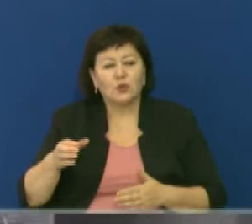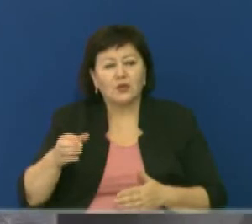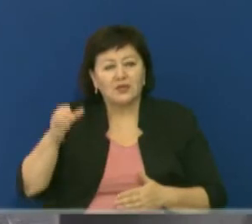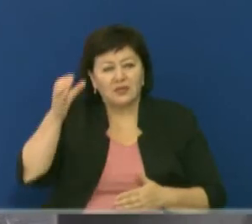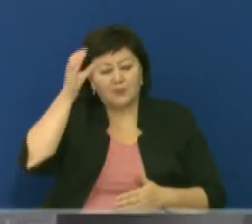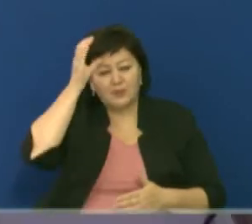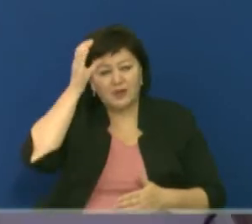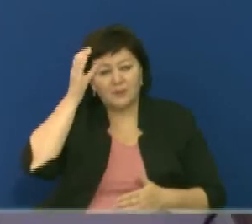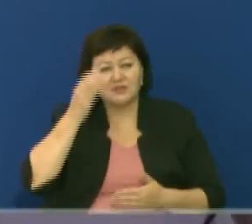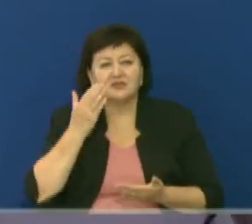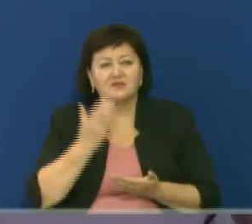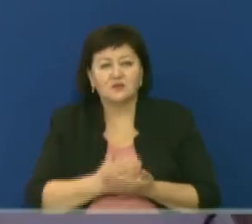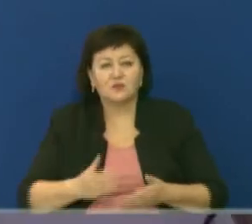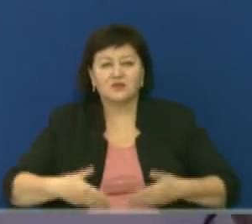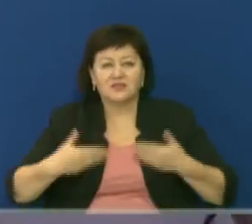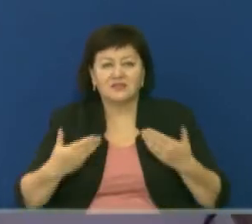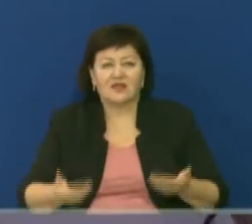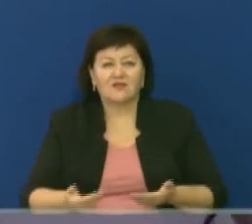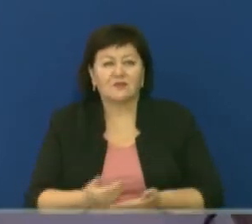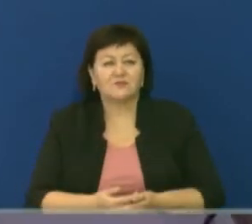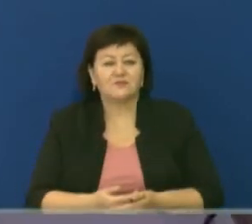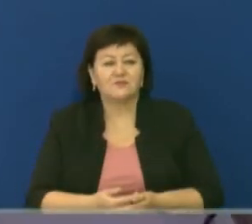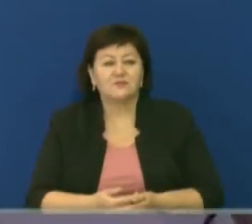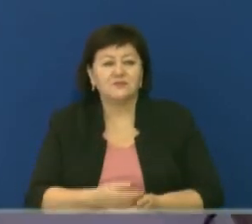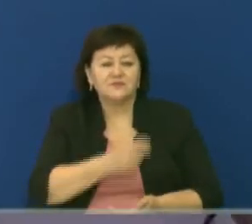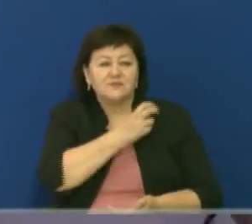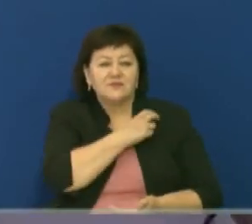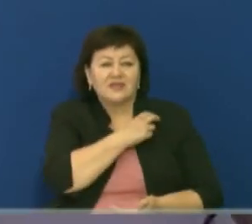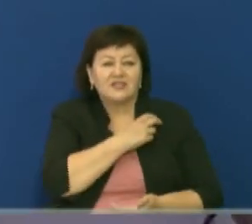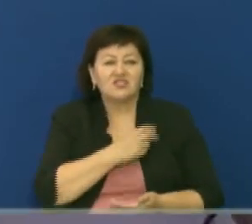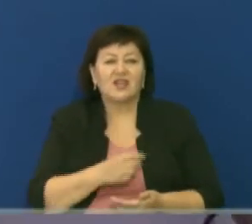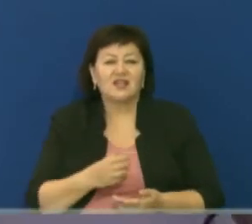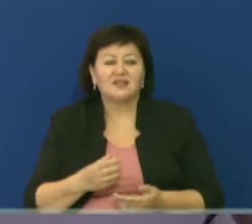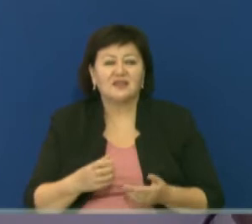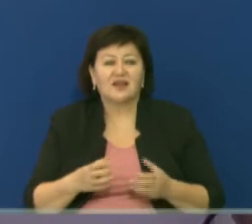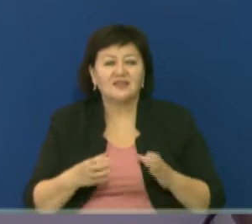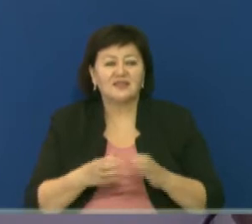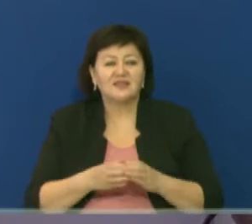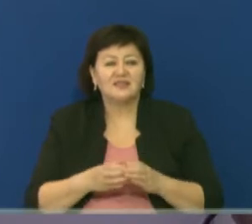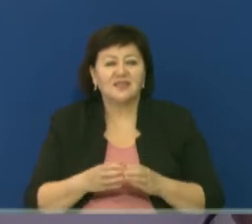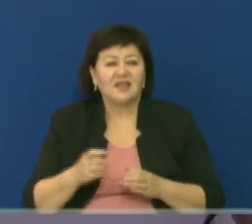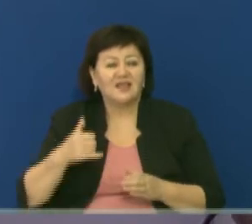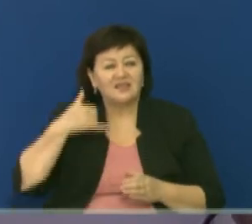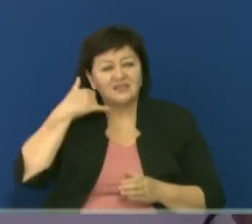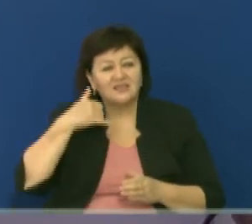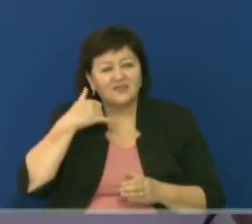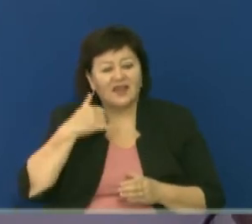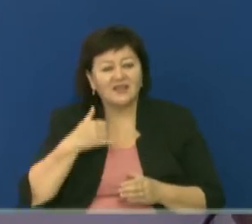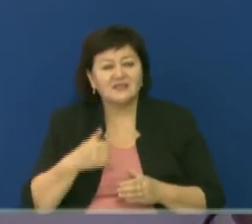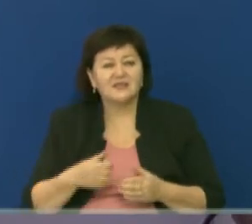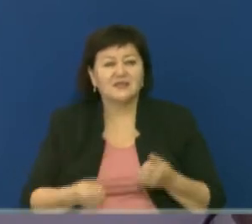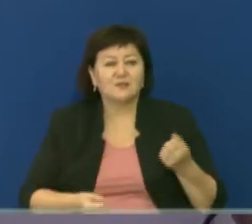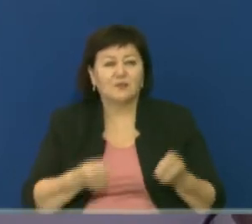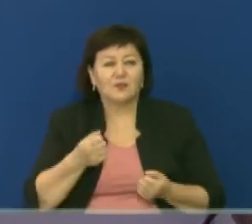начальника радиолокационных станций, начальника отделения связи, начальника отделения автоматизированной системы